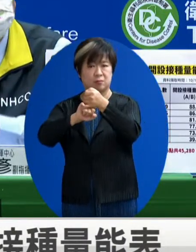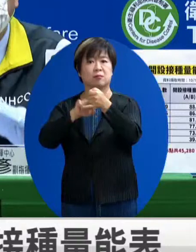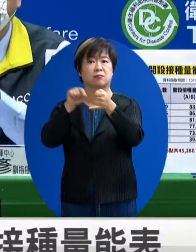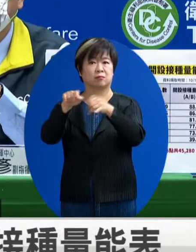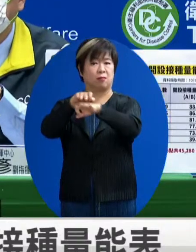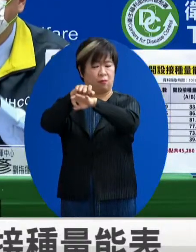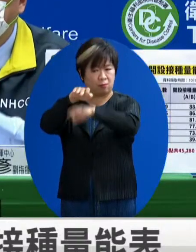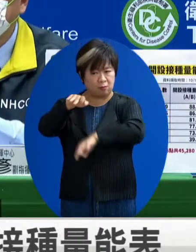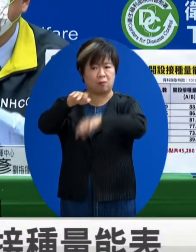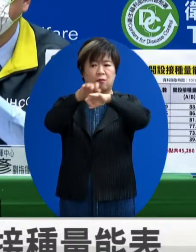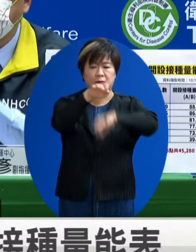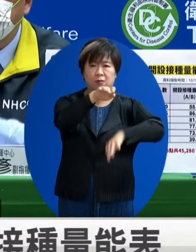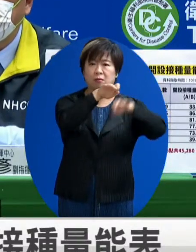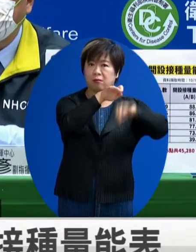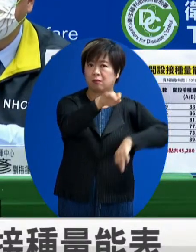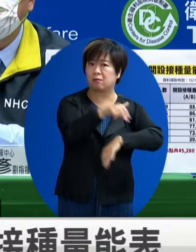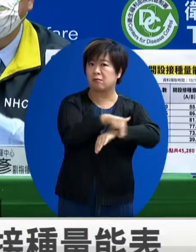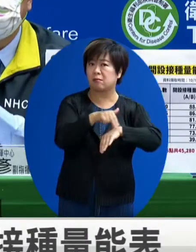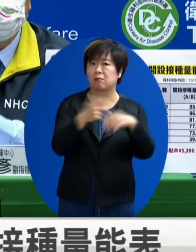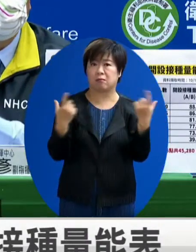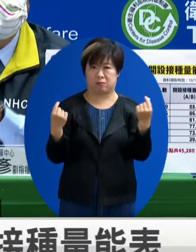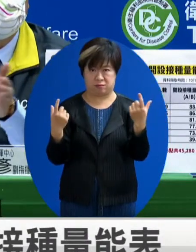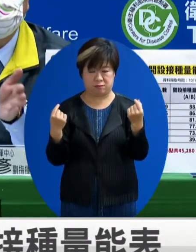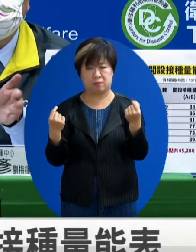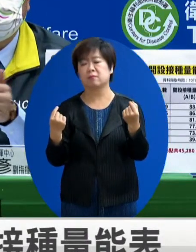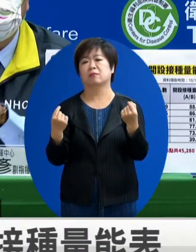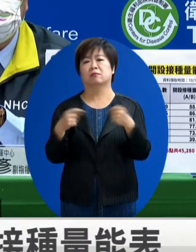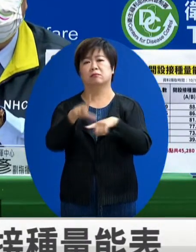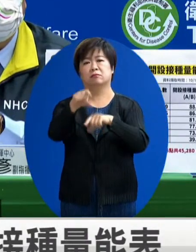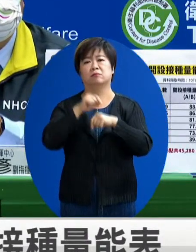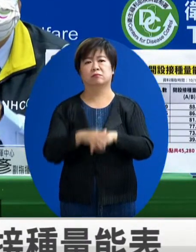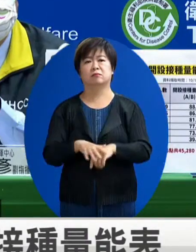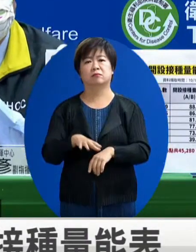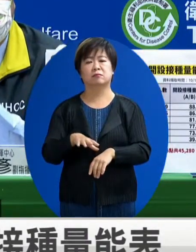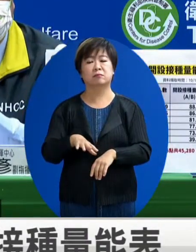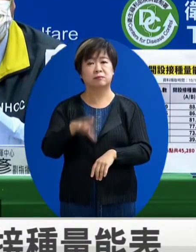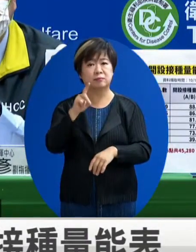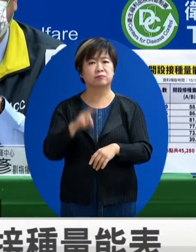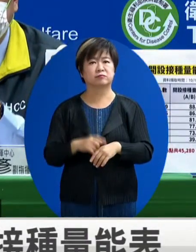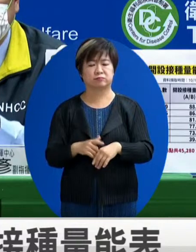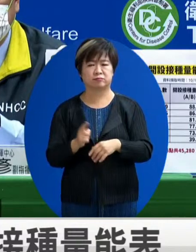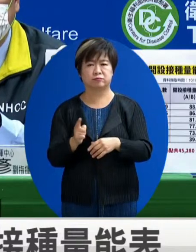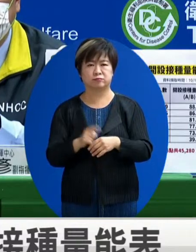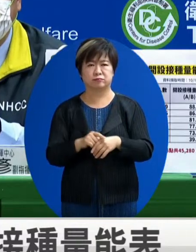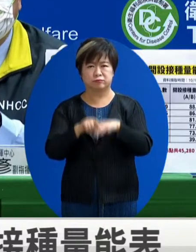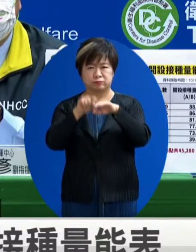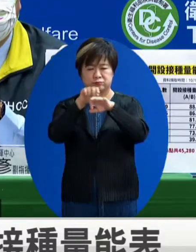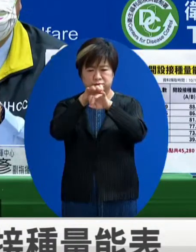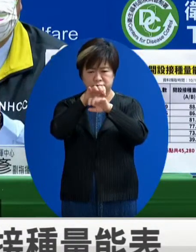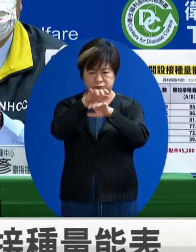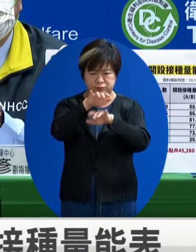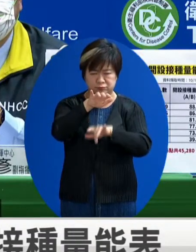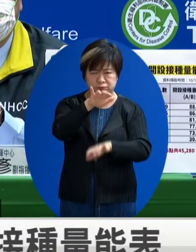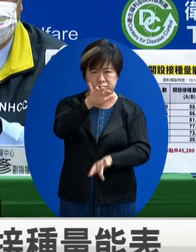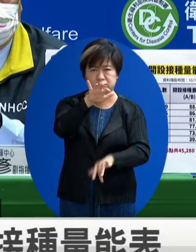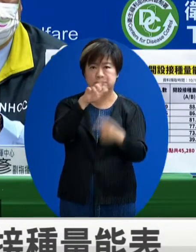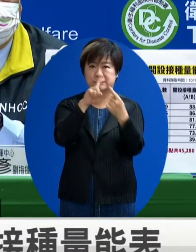是依照这样的一个逻辑方法基础下去做运作，就是先跑出这一期可